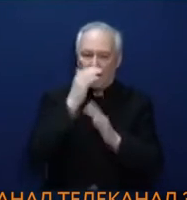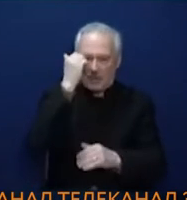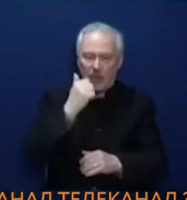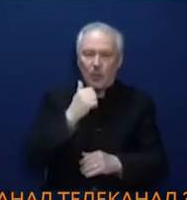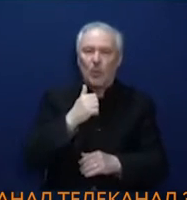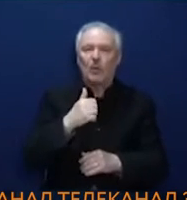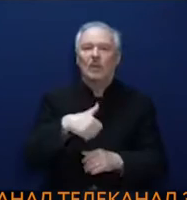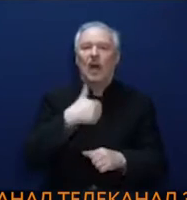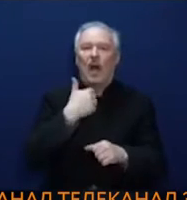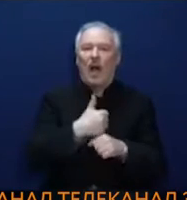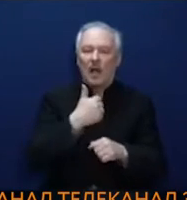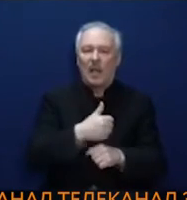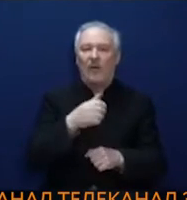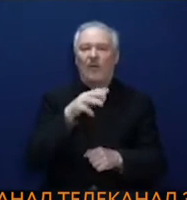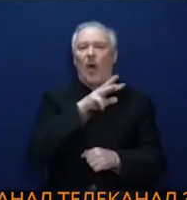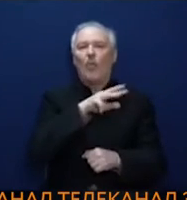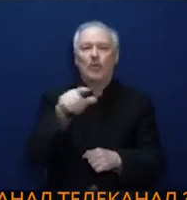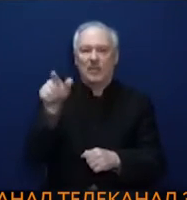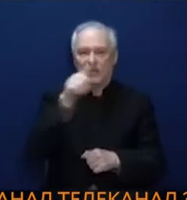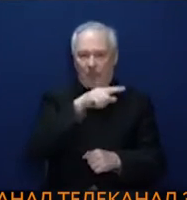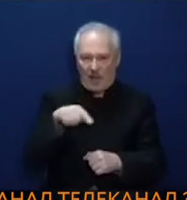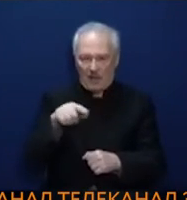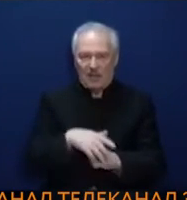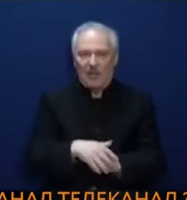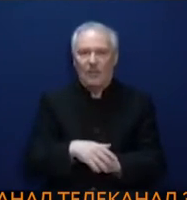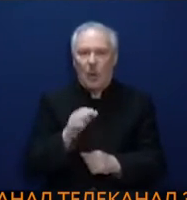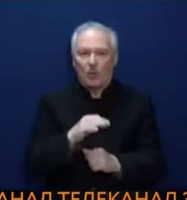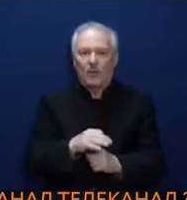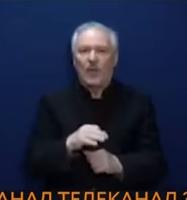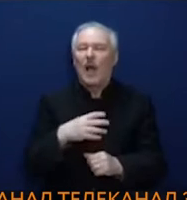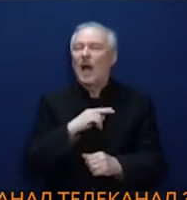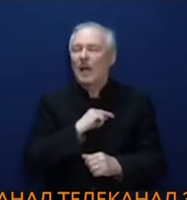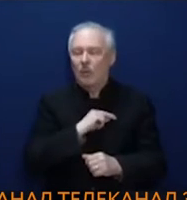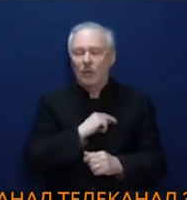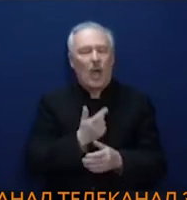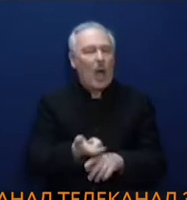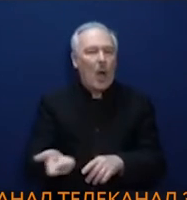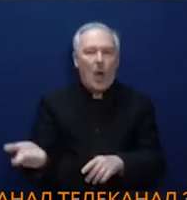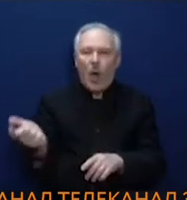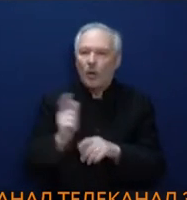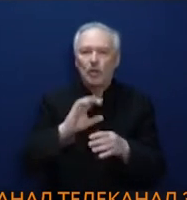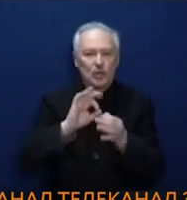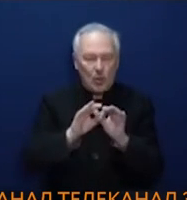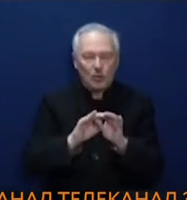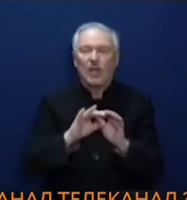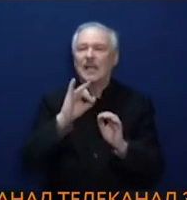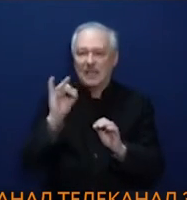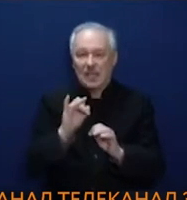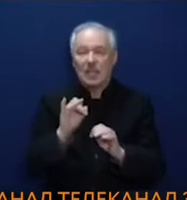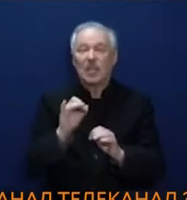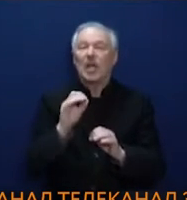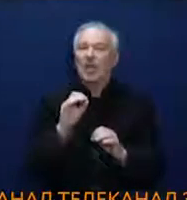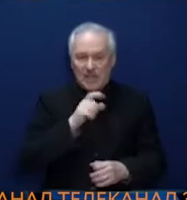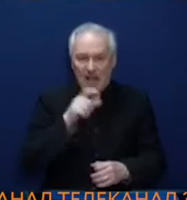что и хочу выделить, что их работа является очень сложной, очень интересной. И